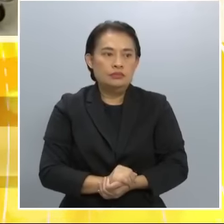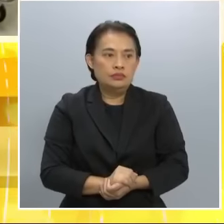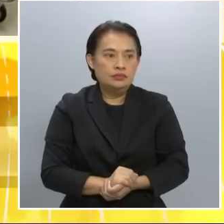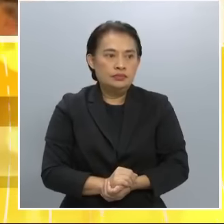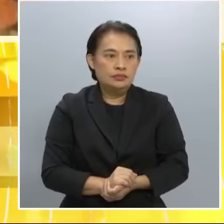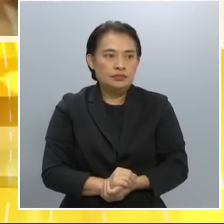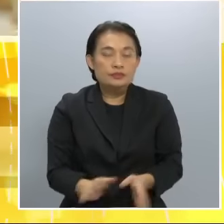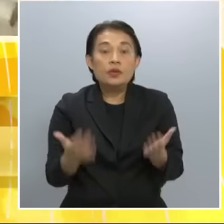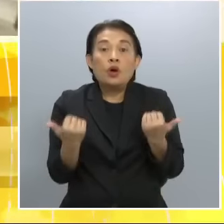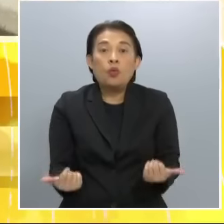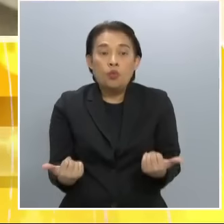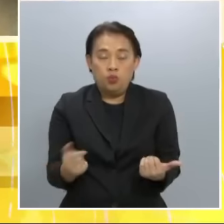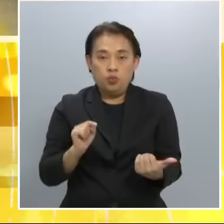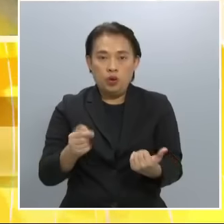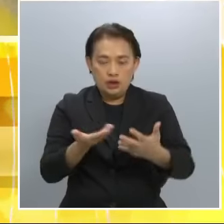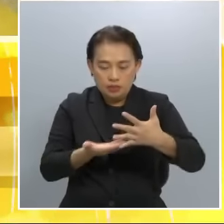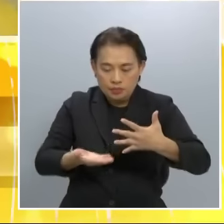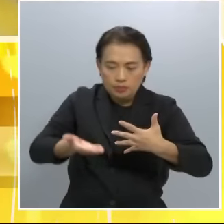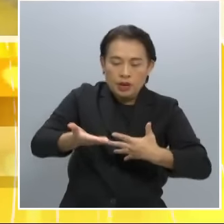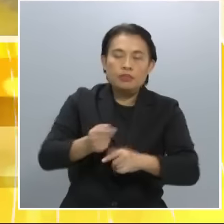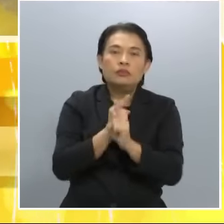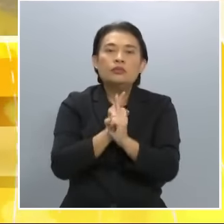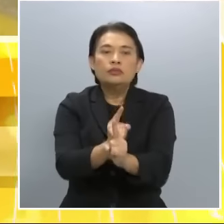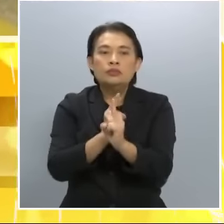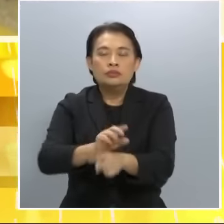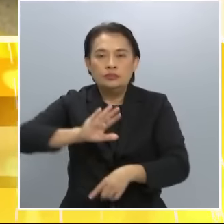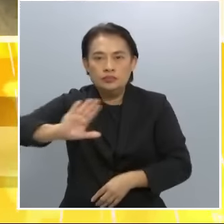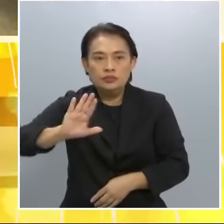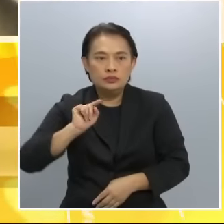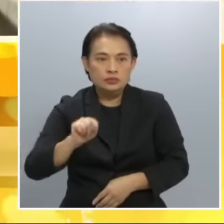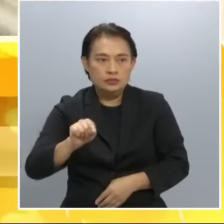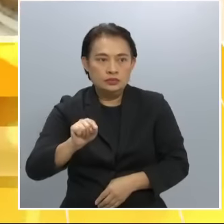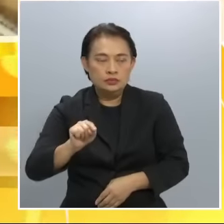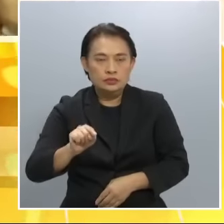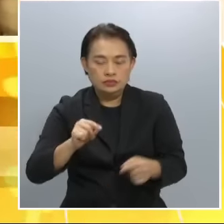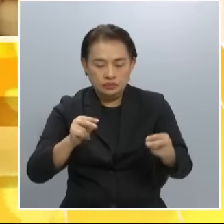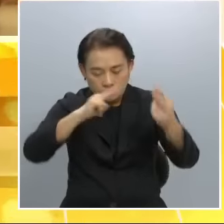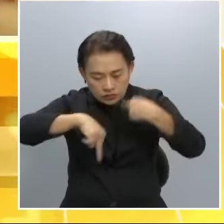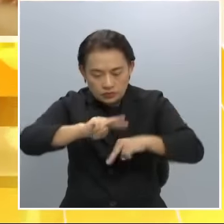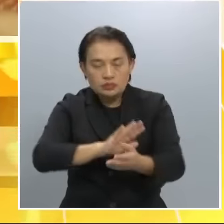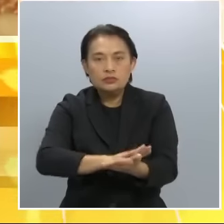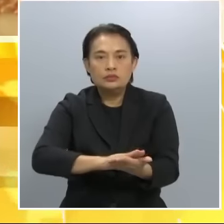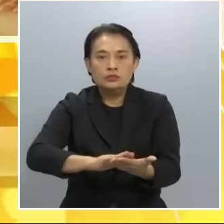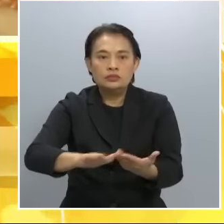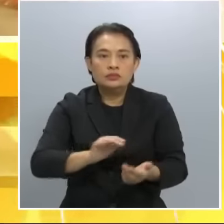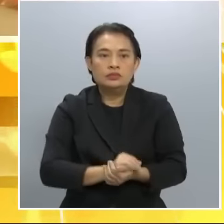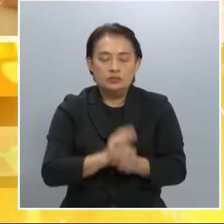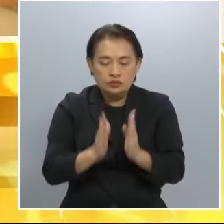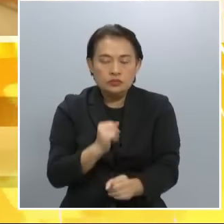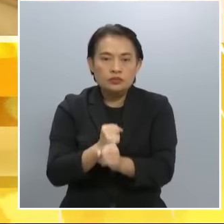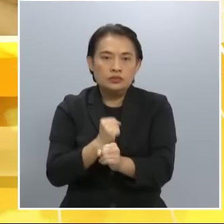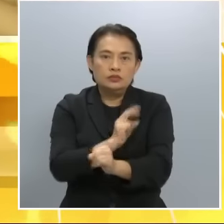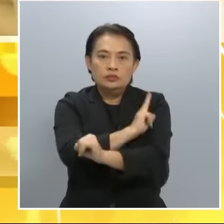วันนี้ก็ได้ยกระดับตามที่เราทำตามแล้วก็เป็นไปด้วยความเรียบร้อยครับมีบุคลากรในโรงพย